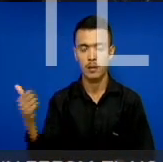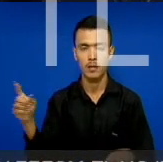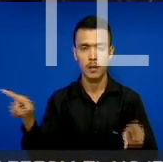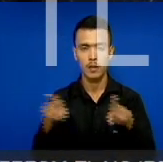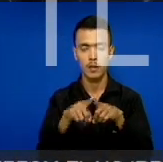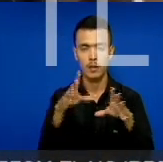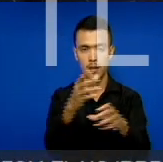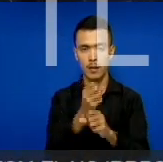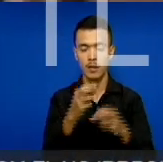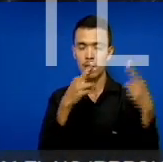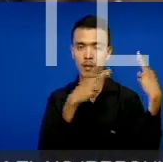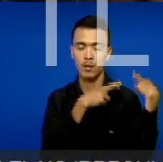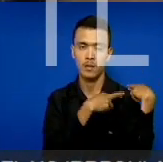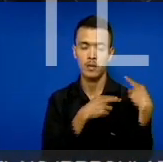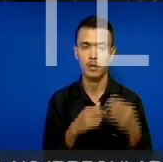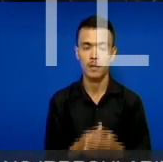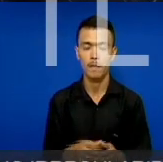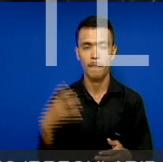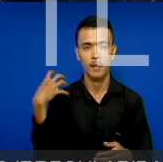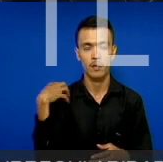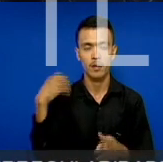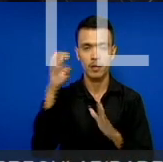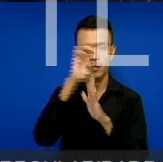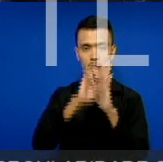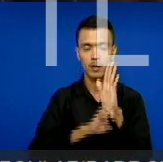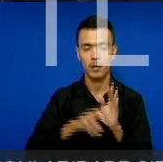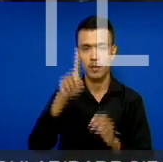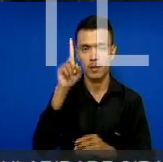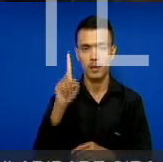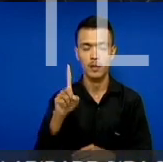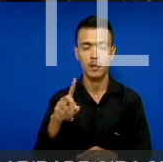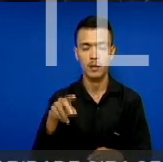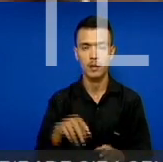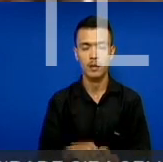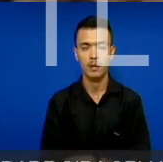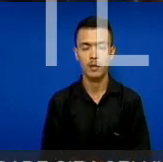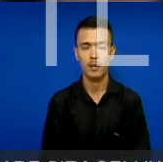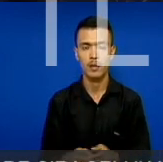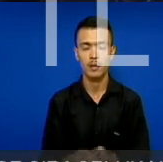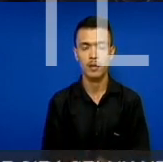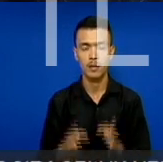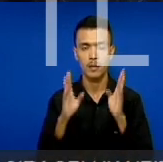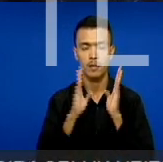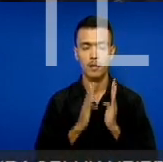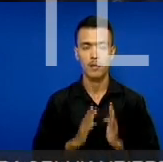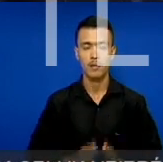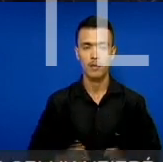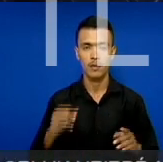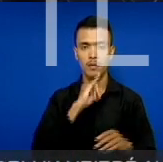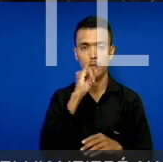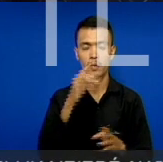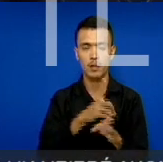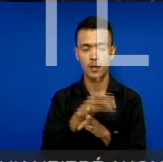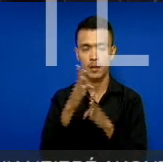poder. Institusau estado ida, nebe ni nia bos, maka komisaru. Enquanto komisaru